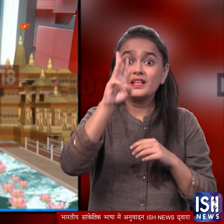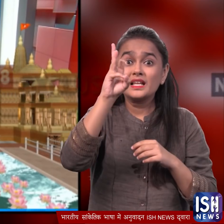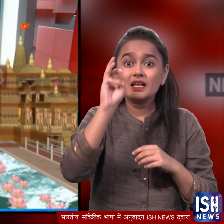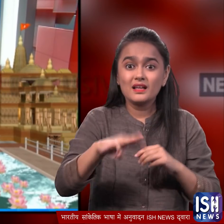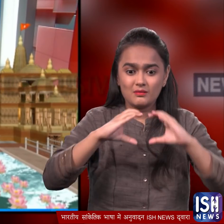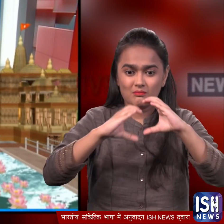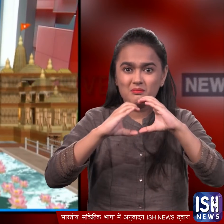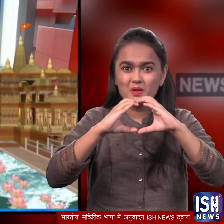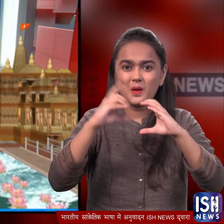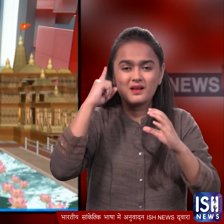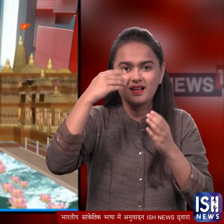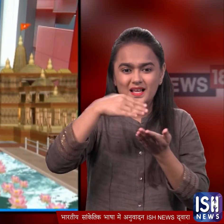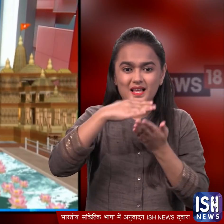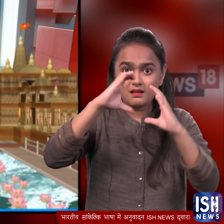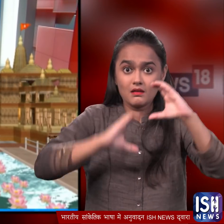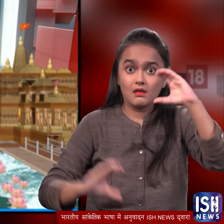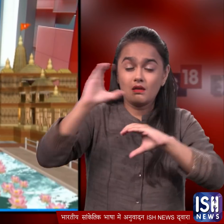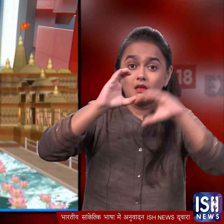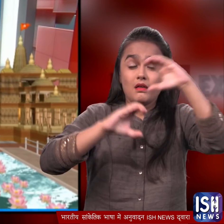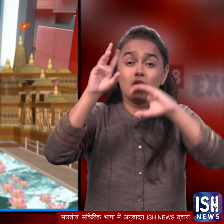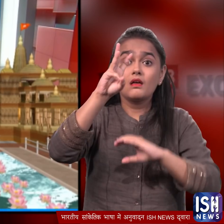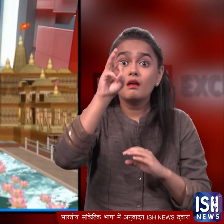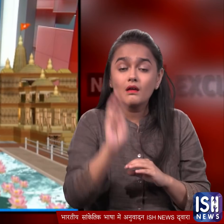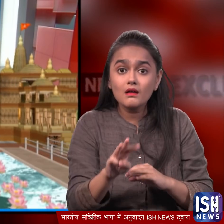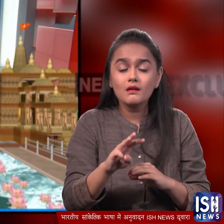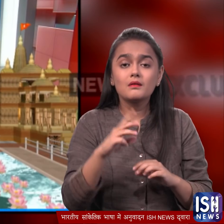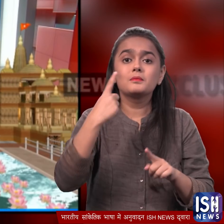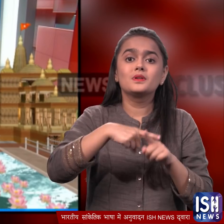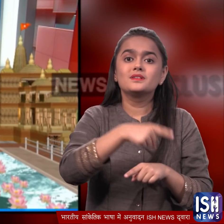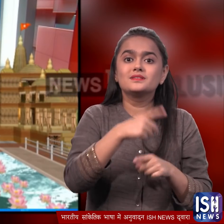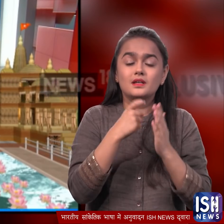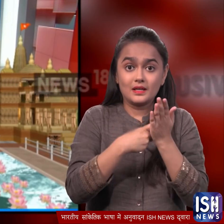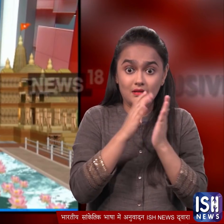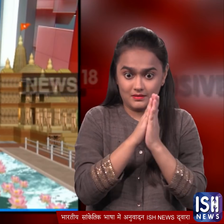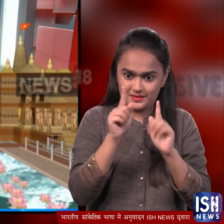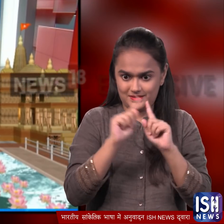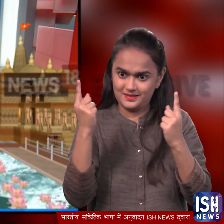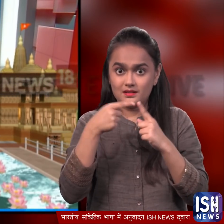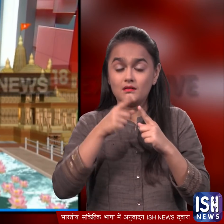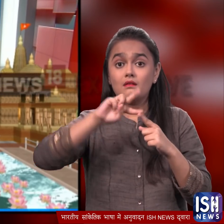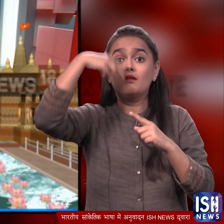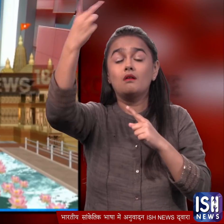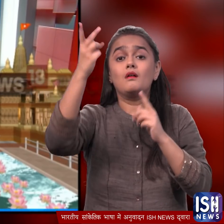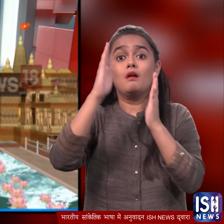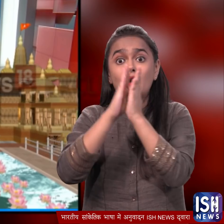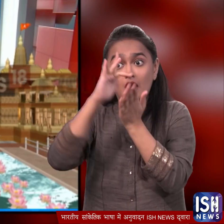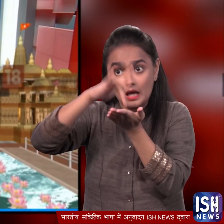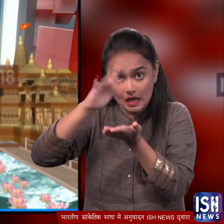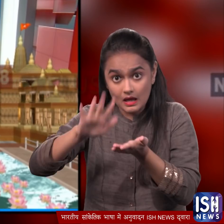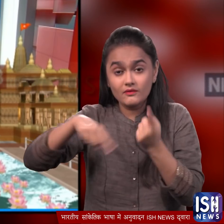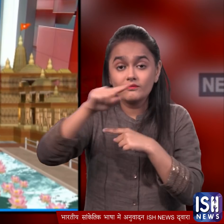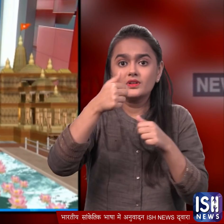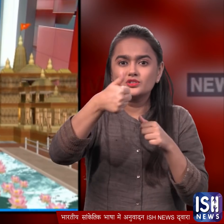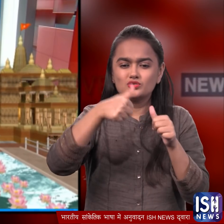एक के ऊपर एक रखे जाएंगे। राम मंदिर के गर्भगृह में रामलला तो दूसरी मंजिल पर राम दरबार होगा और मंदिर का